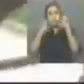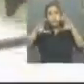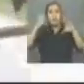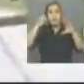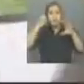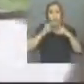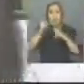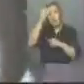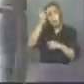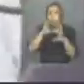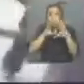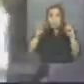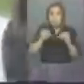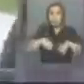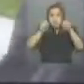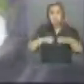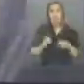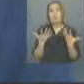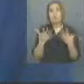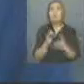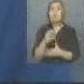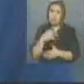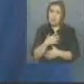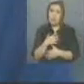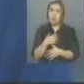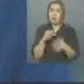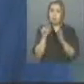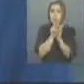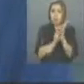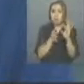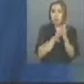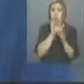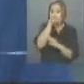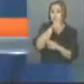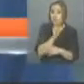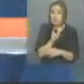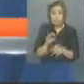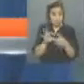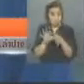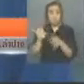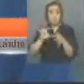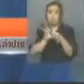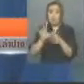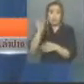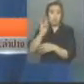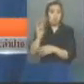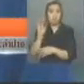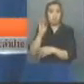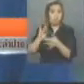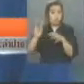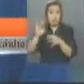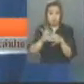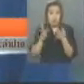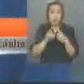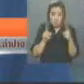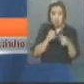ง มีกฎหมายเรื่องช้างโดยตรงซึ่งไม่ใช่เกี่ยวกับกฎหมายสัตว์พาหนะซึ่งเป็นกฎหมายที่เก่าล้าสมัย